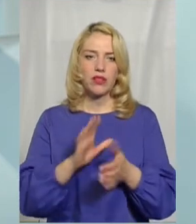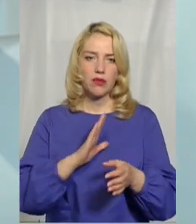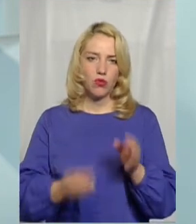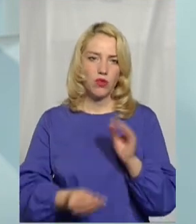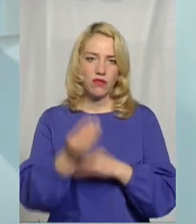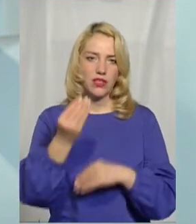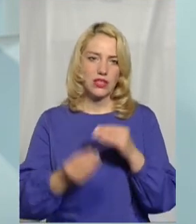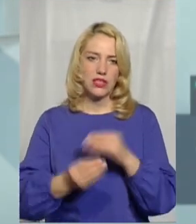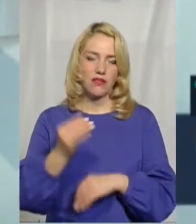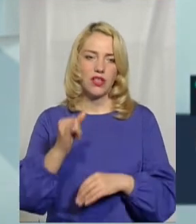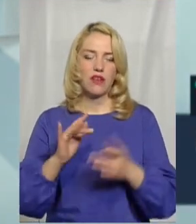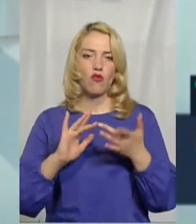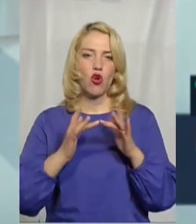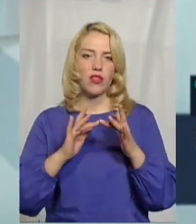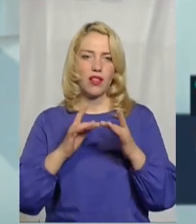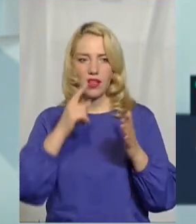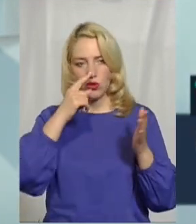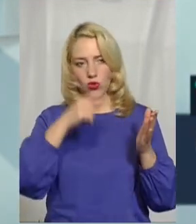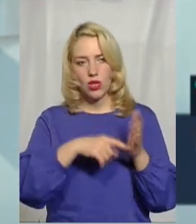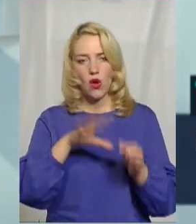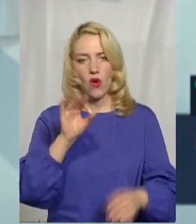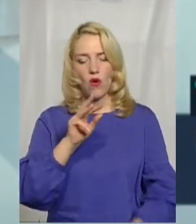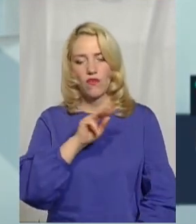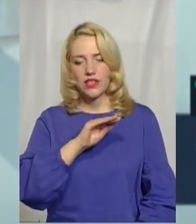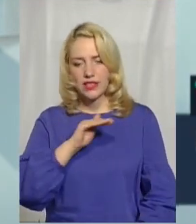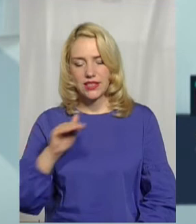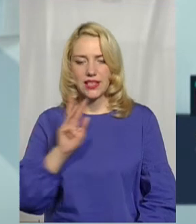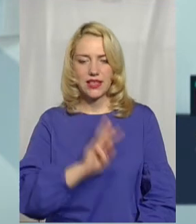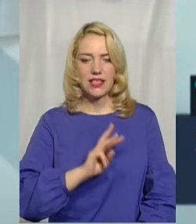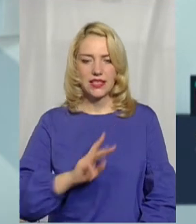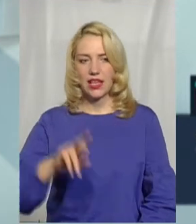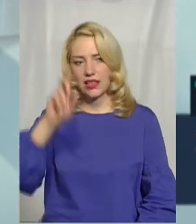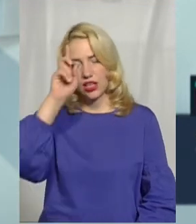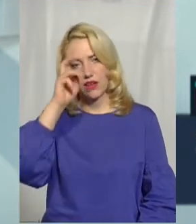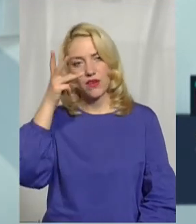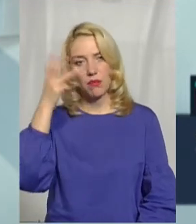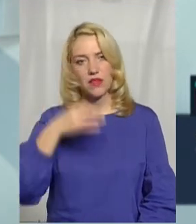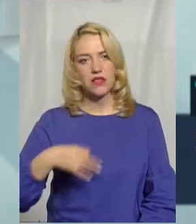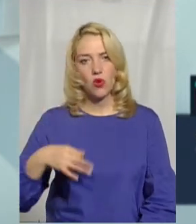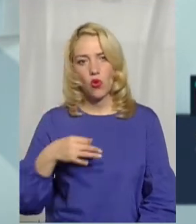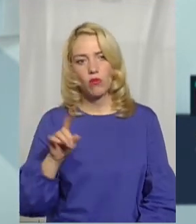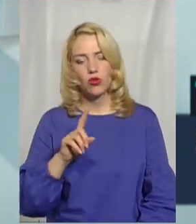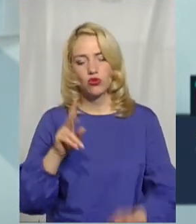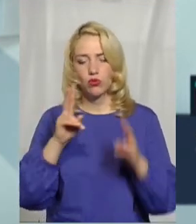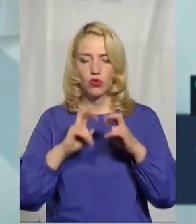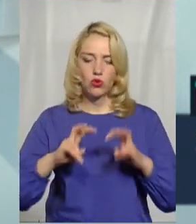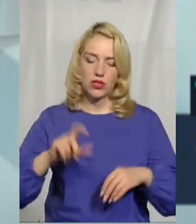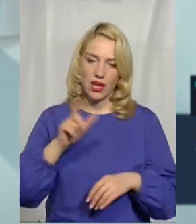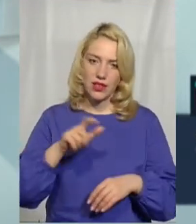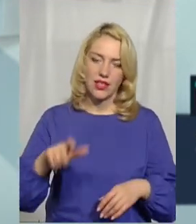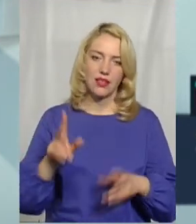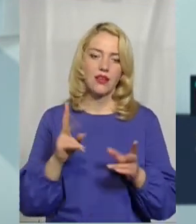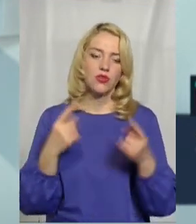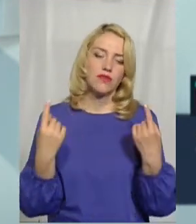виставлені в відкритий онлайн-простір на офіційному сайті Державного архіву Хмельницької області, для того, щоб і дослідники, і звичайні